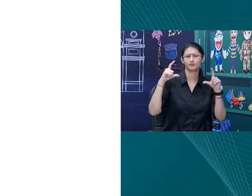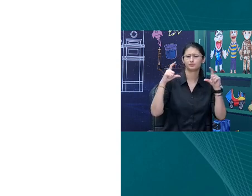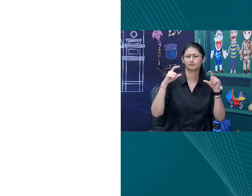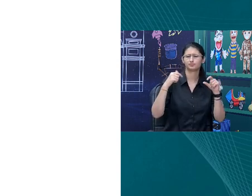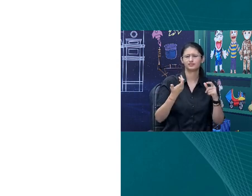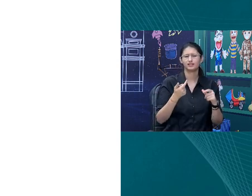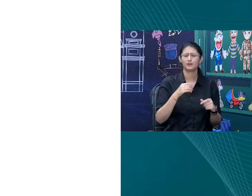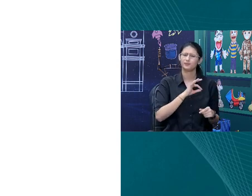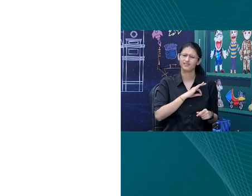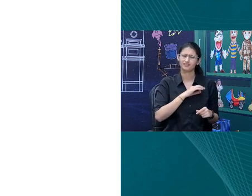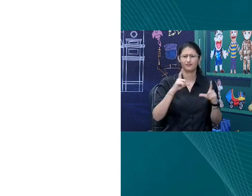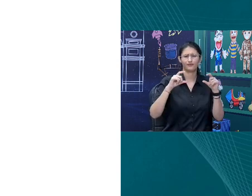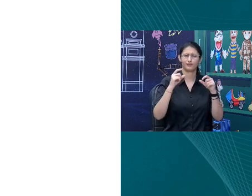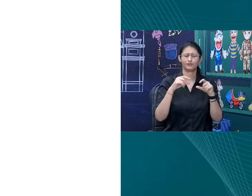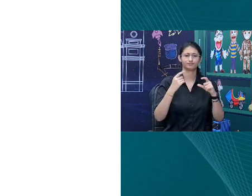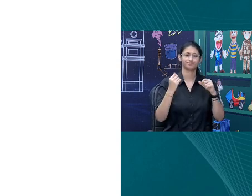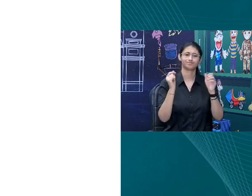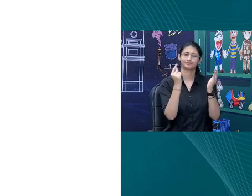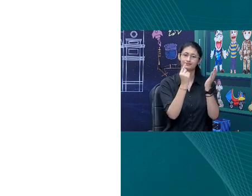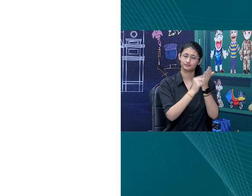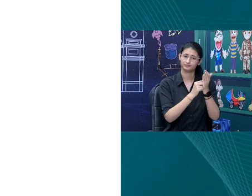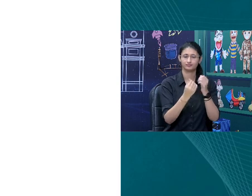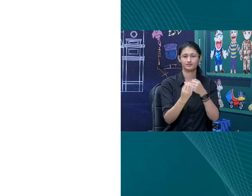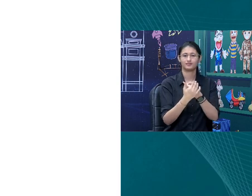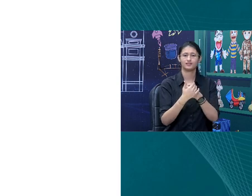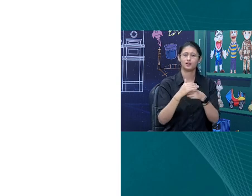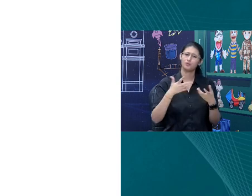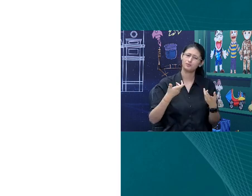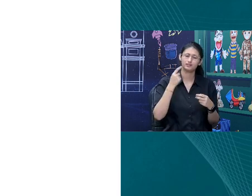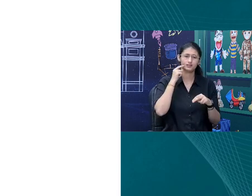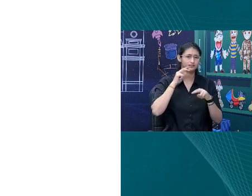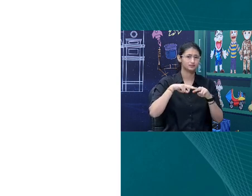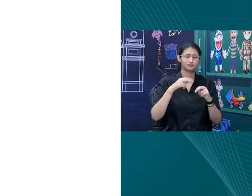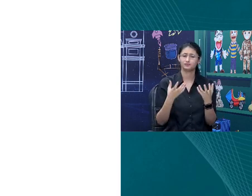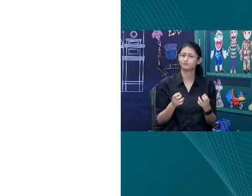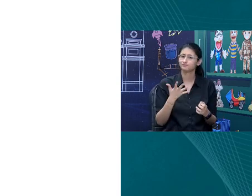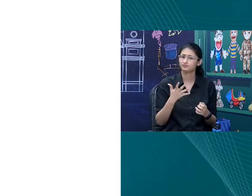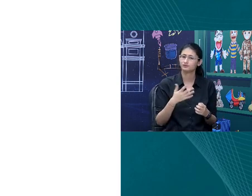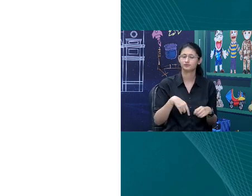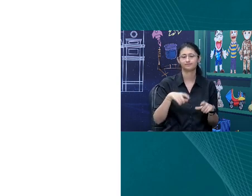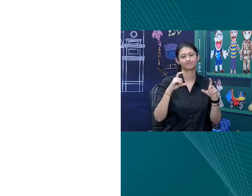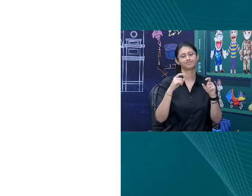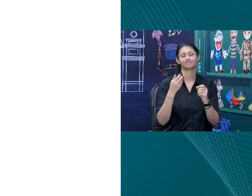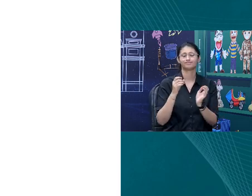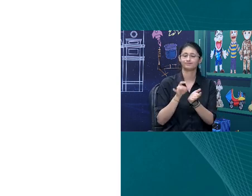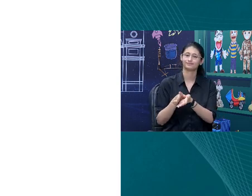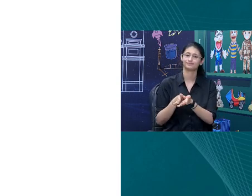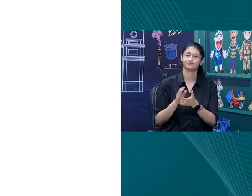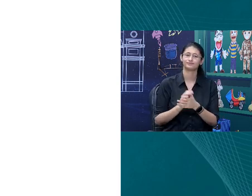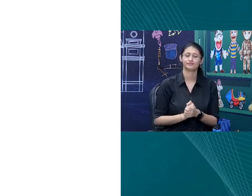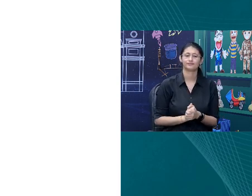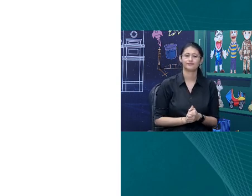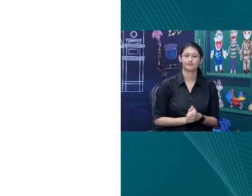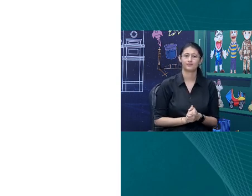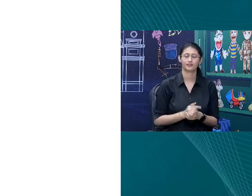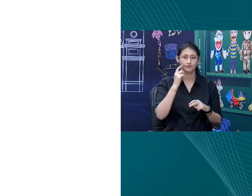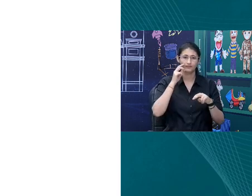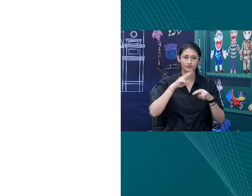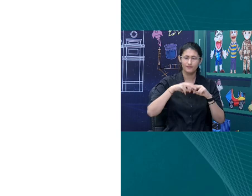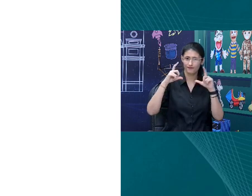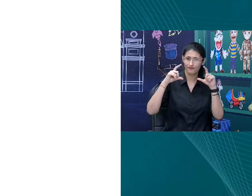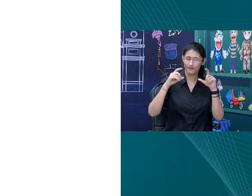हमें अच्छे अच्छा लगेगा हमें खुशी होगी की आप जो है अपनी तस्वीर के साथ हमें भेजेंगे और हमें पता लगेगा की आप उन्हें